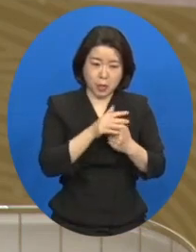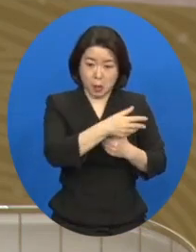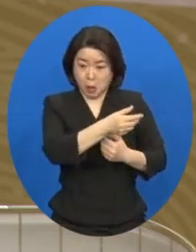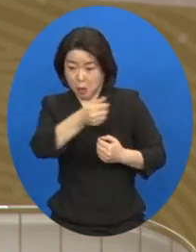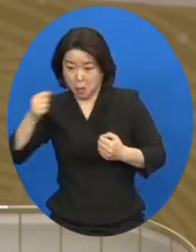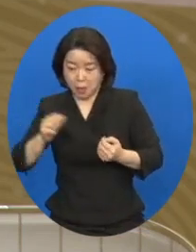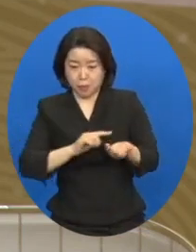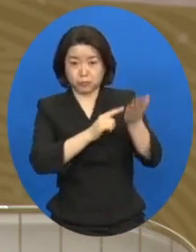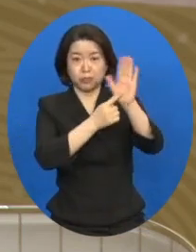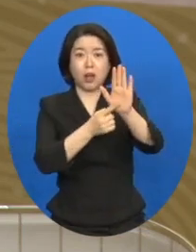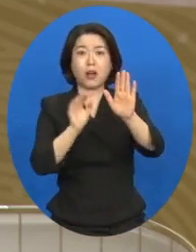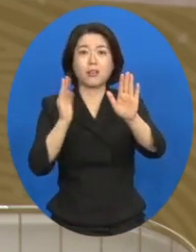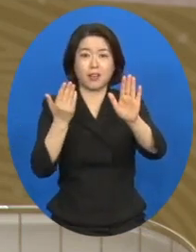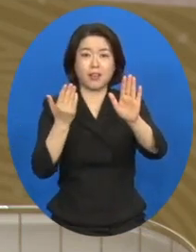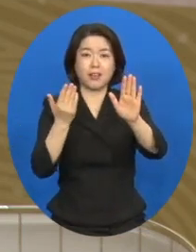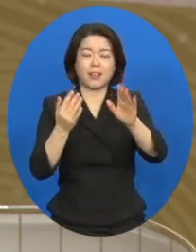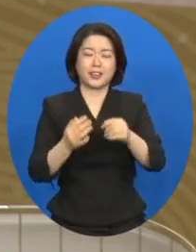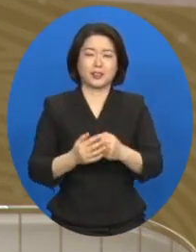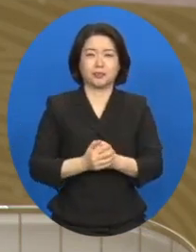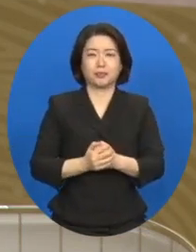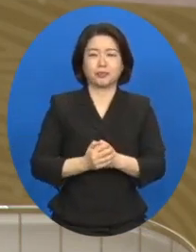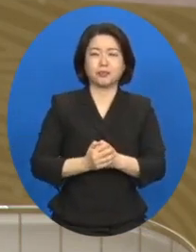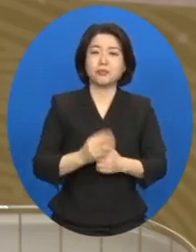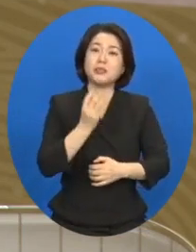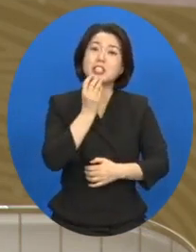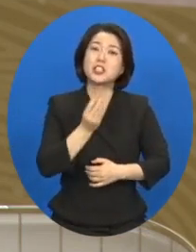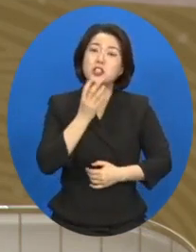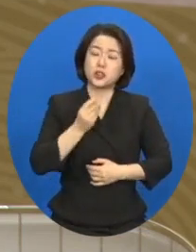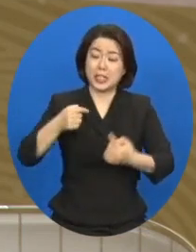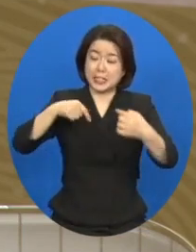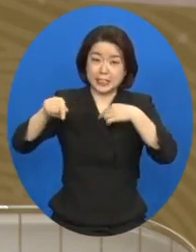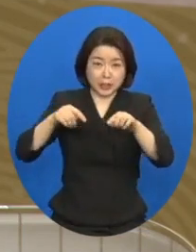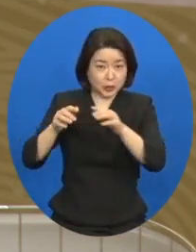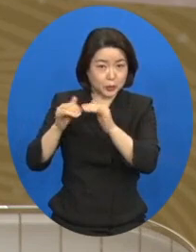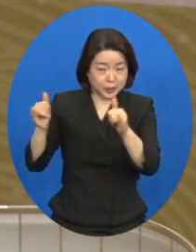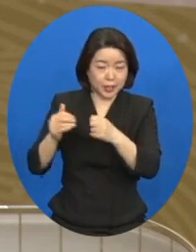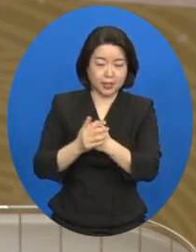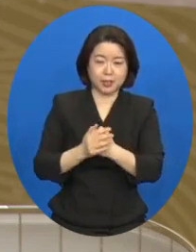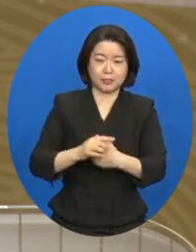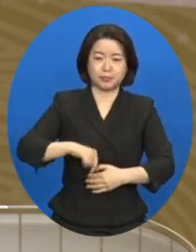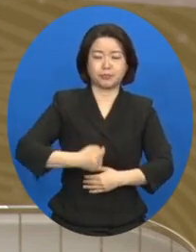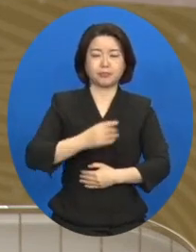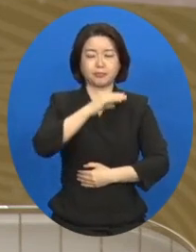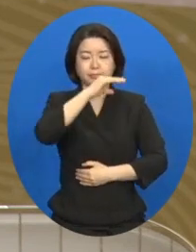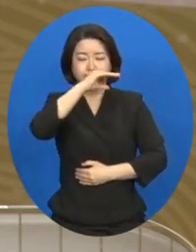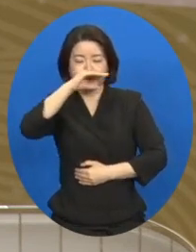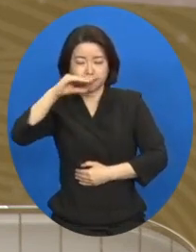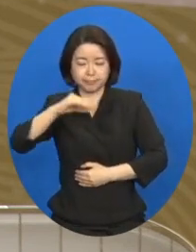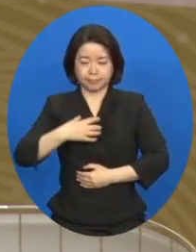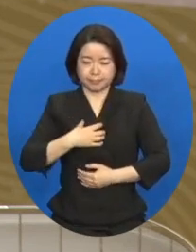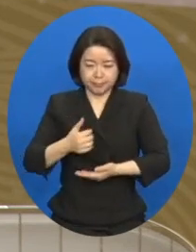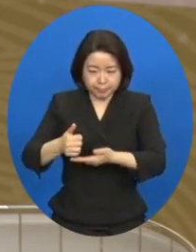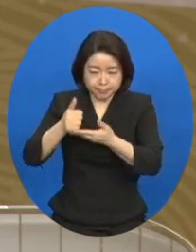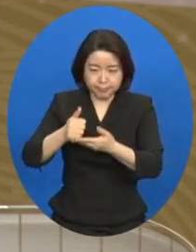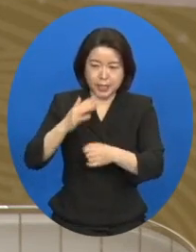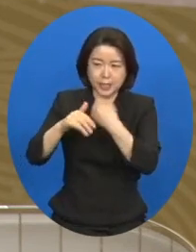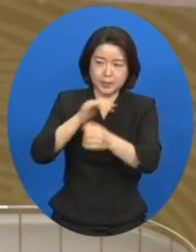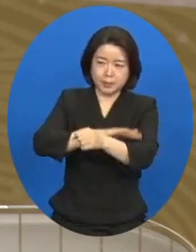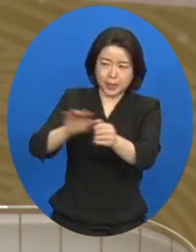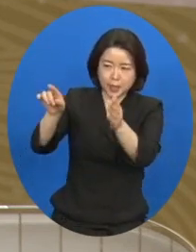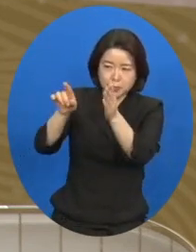드러나는 겁니다. 유대교 지도자들이 자기들이 가장 경건하고 하나님 잘 믿는다고 자부하고